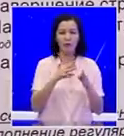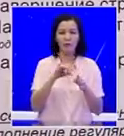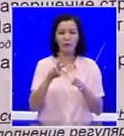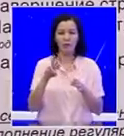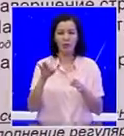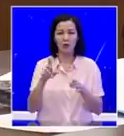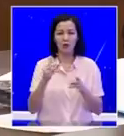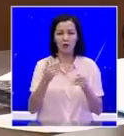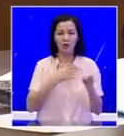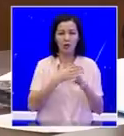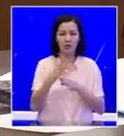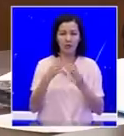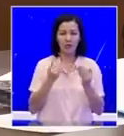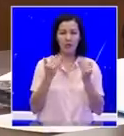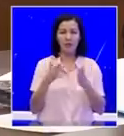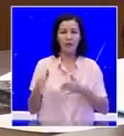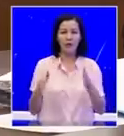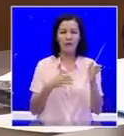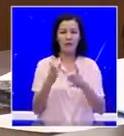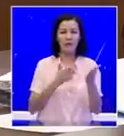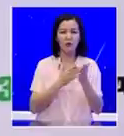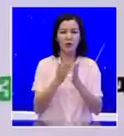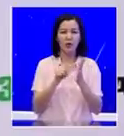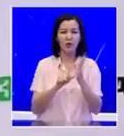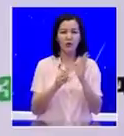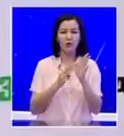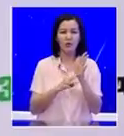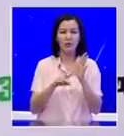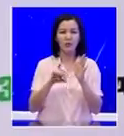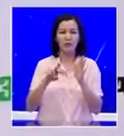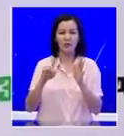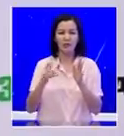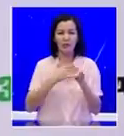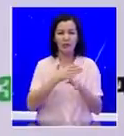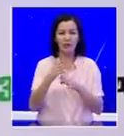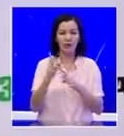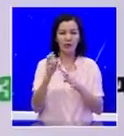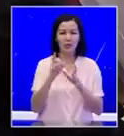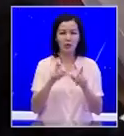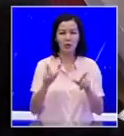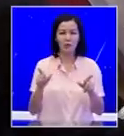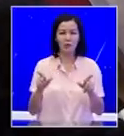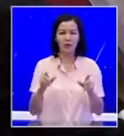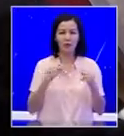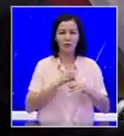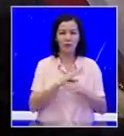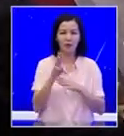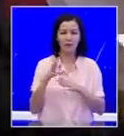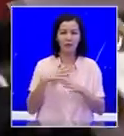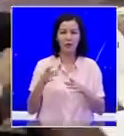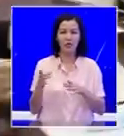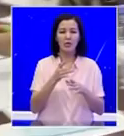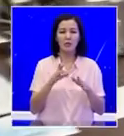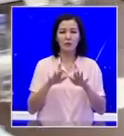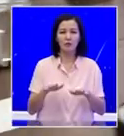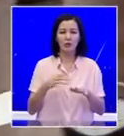теңге қарастырылыпты. Ал биыл автожол саласының өзіне 680 миллиард теңге бағытталып отыр. 200 мың адам жұмысқа тартылып, республикалық және